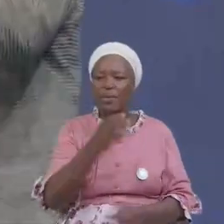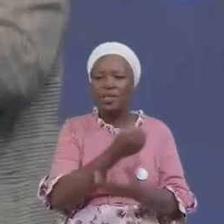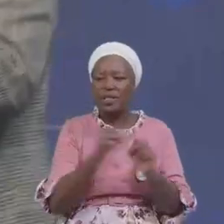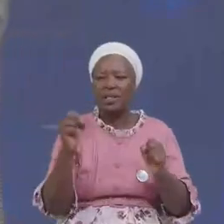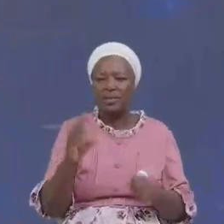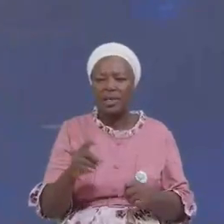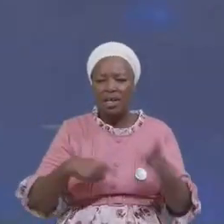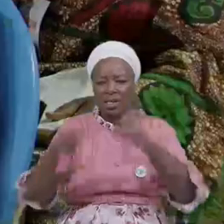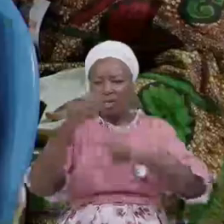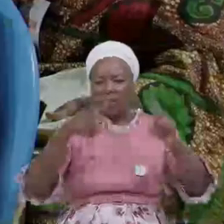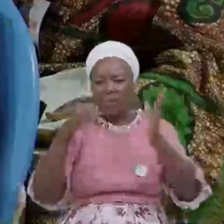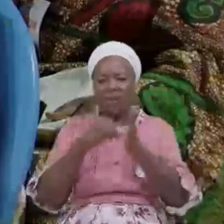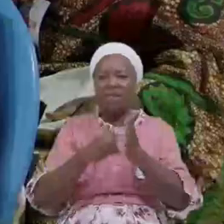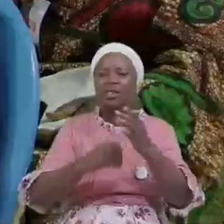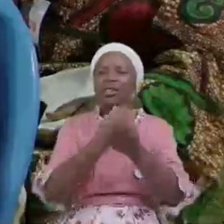Dis-le.